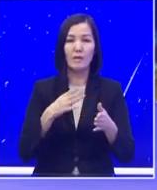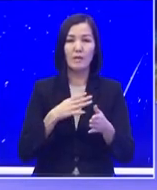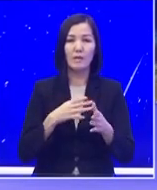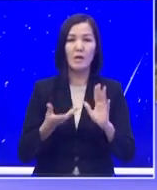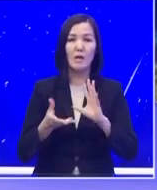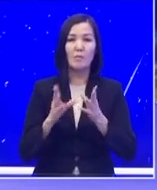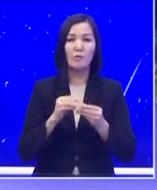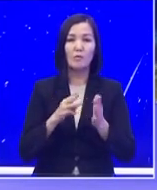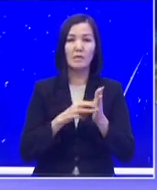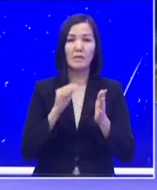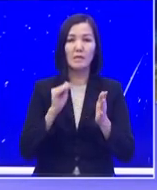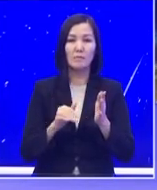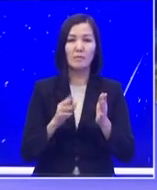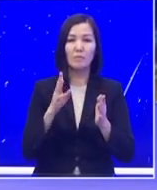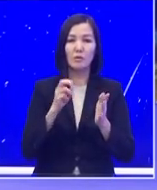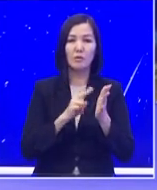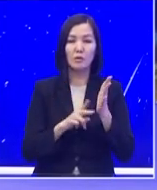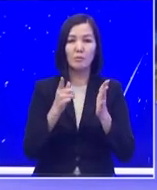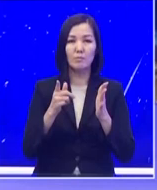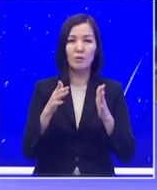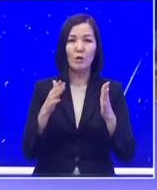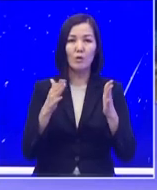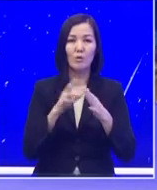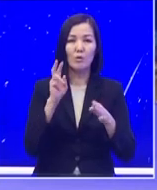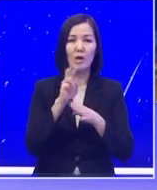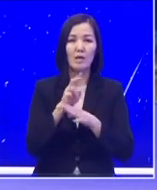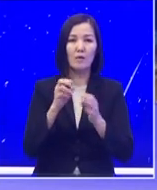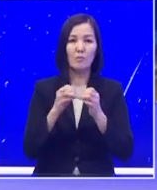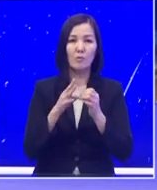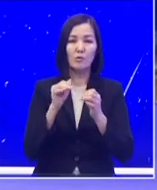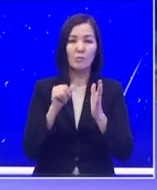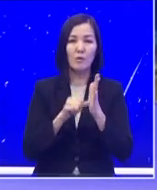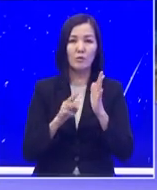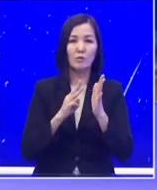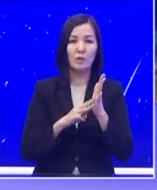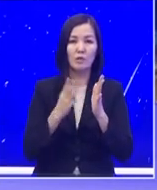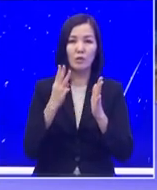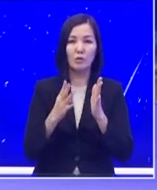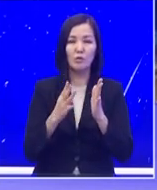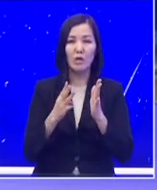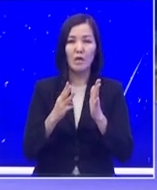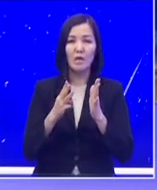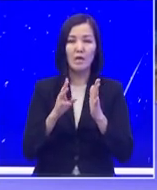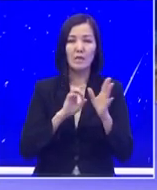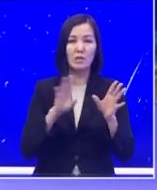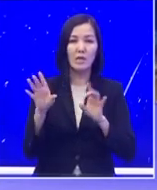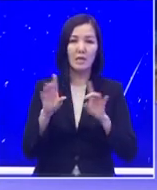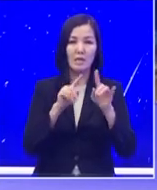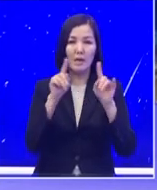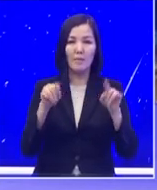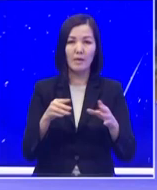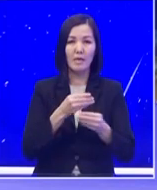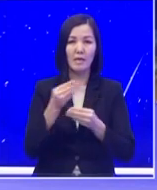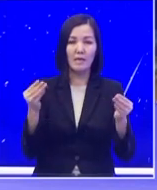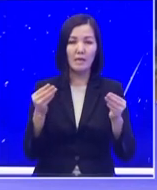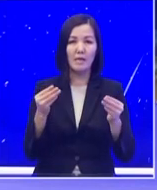бойынша 8571 тұрғын үй араланып, 13683 жадынама таратылған. Жастар тұрғындарға қарапайым қауіпсіздік